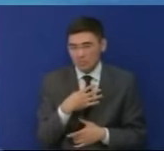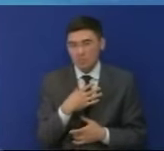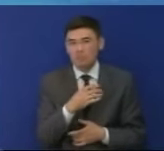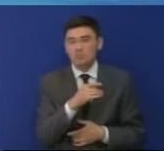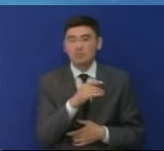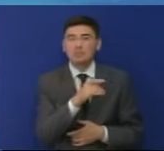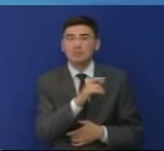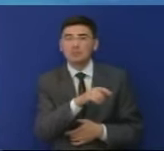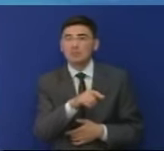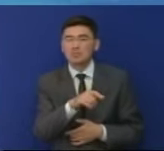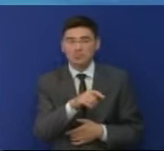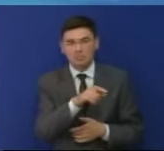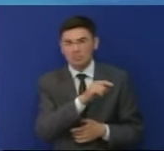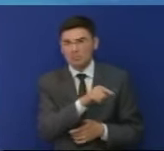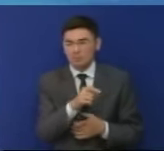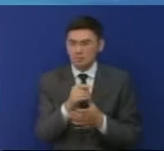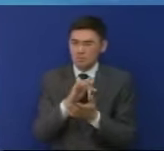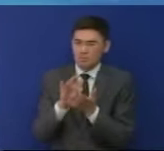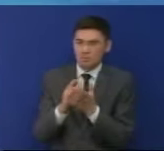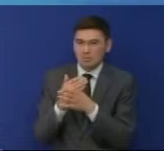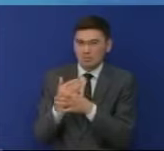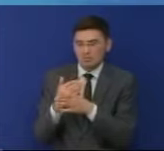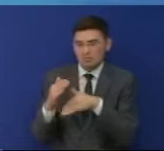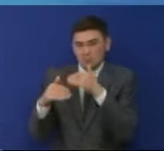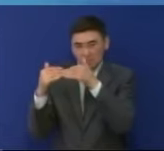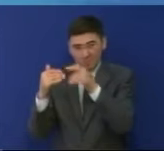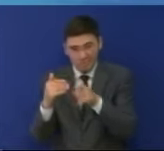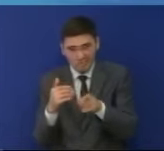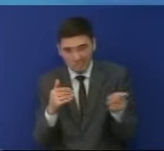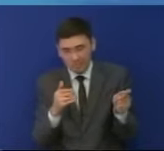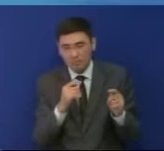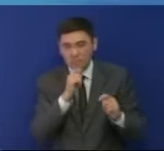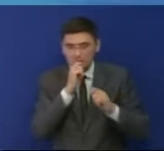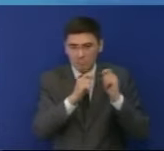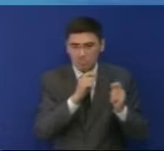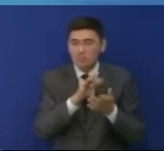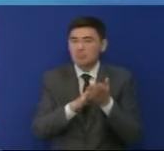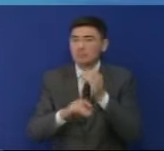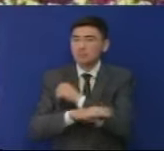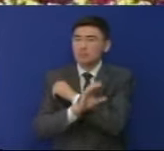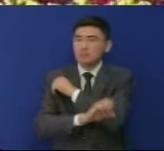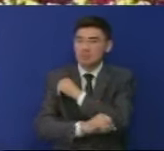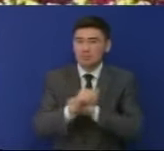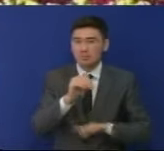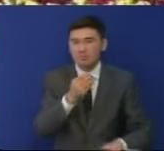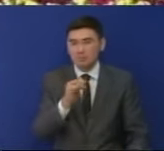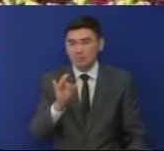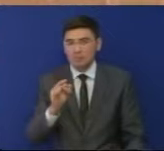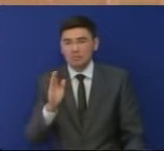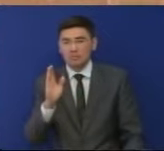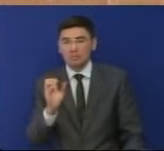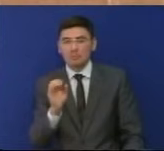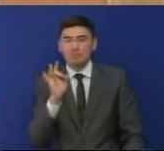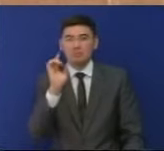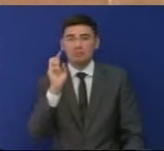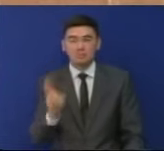награждение жителей Семея, внесших вклад в развитие города. Завершился праздник традиционным фейерверком. К этому дню город